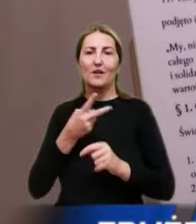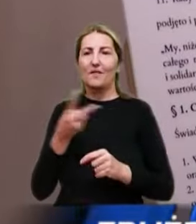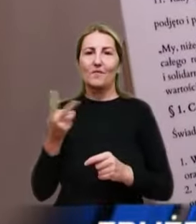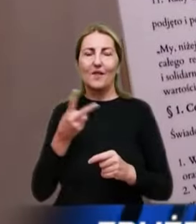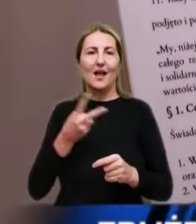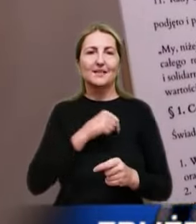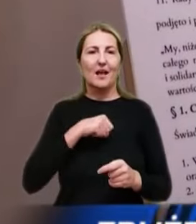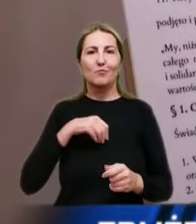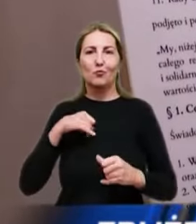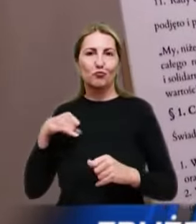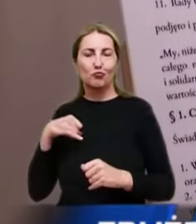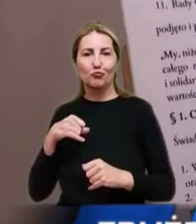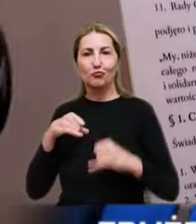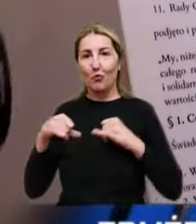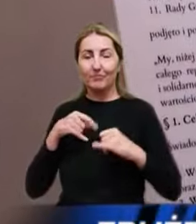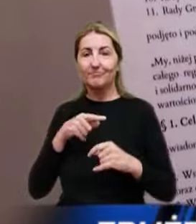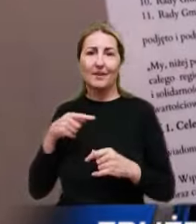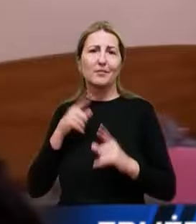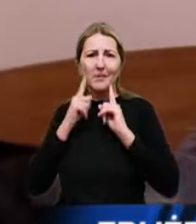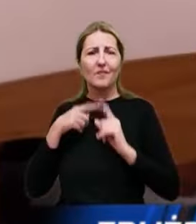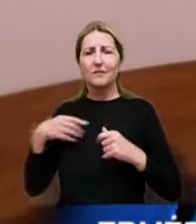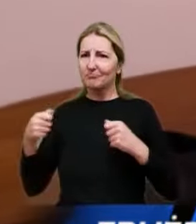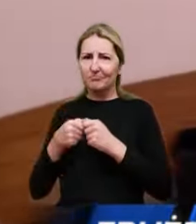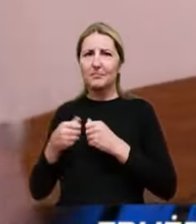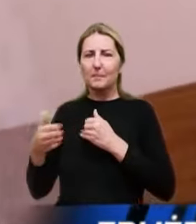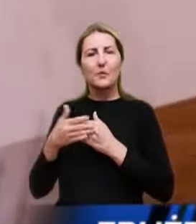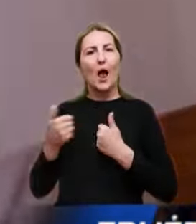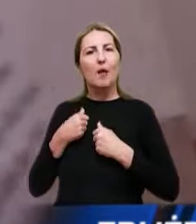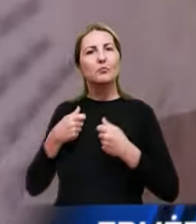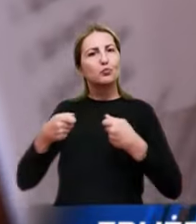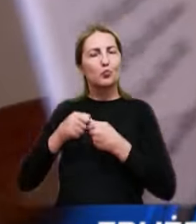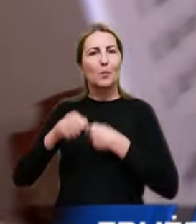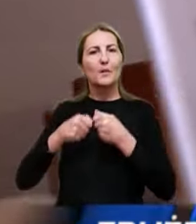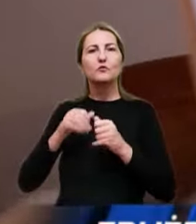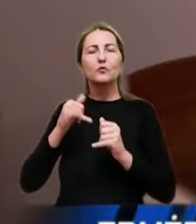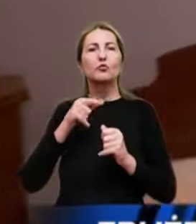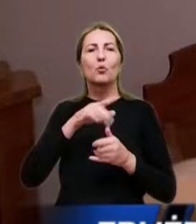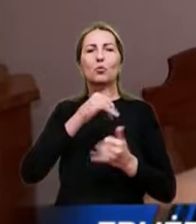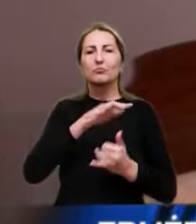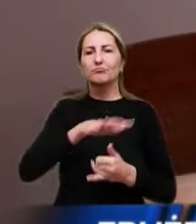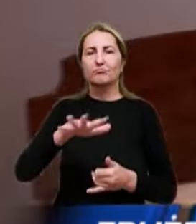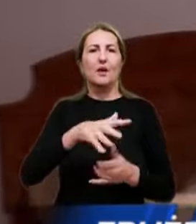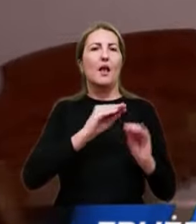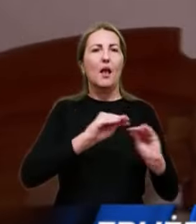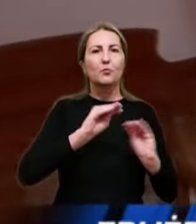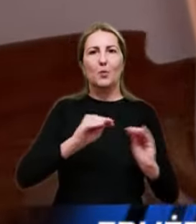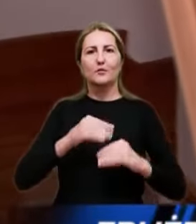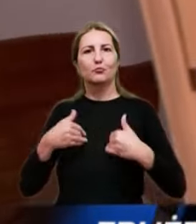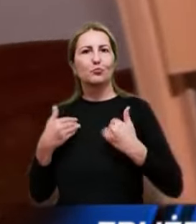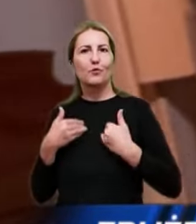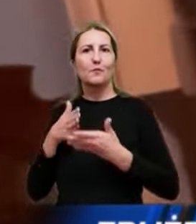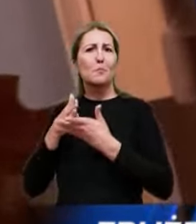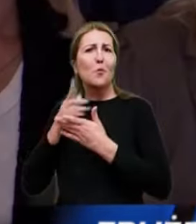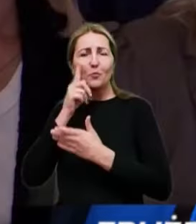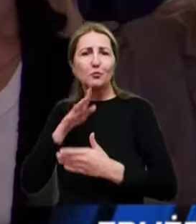jesteśmy tutaj bardzo blisko tego, aby współpracować w obszarach, które są nam bliskie. Edukacja, zdrowie, pomoc społeczna i wiele jeszcze